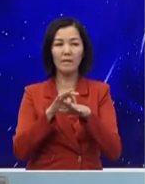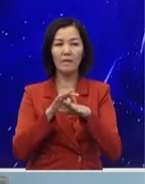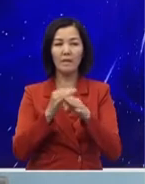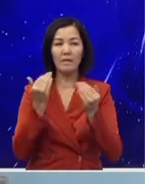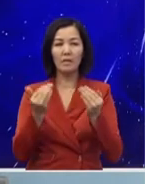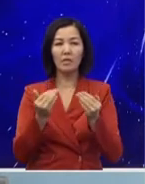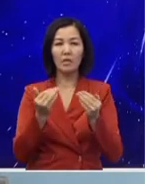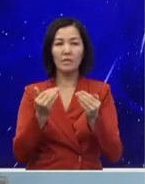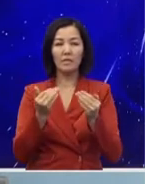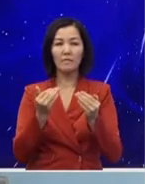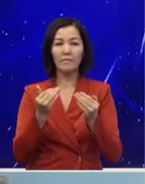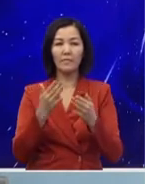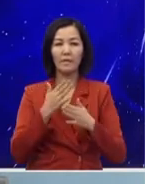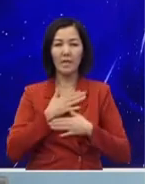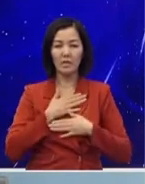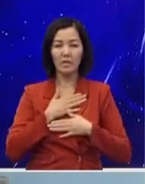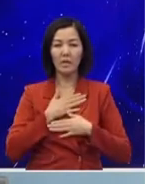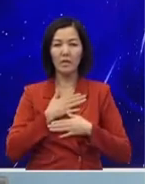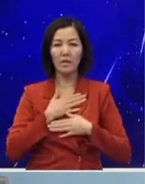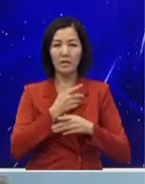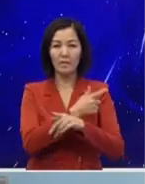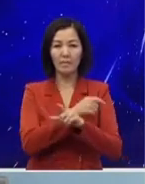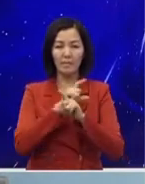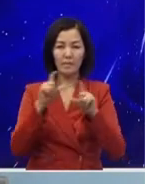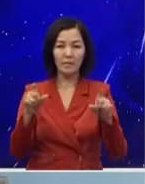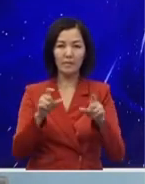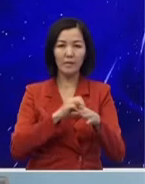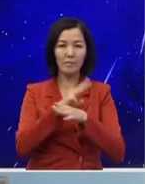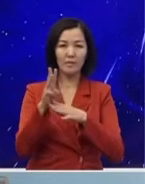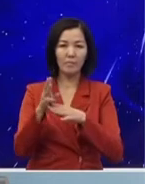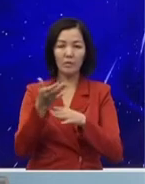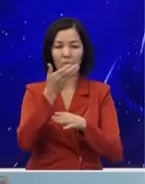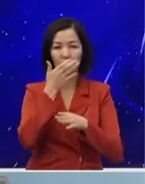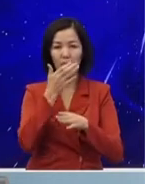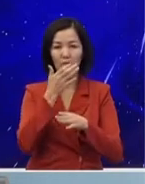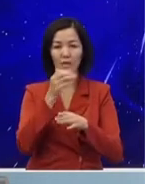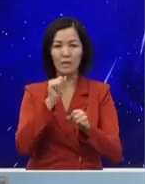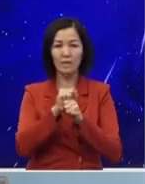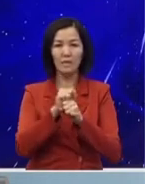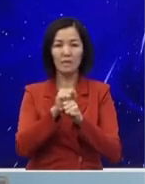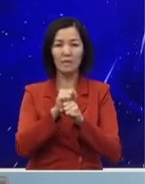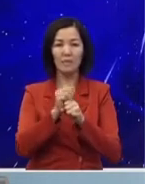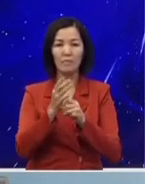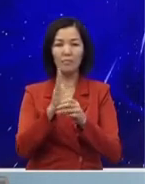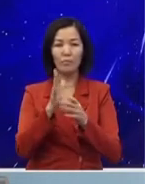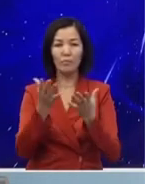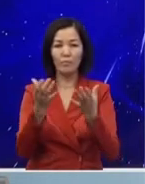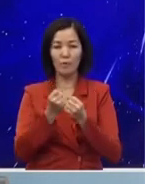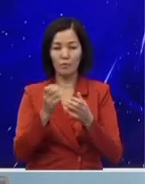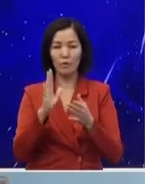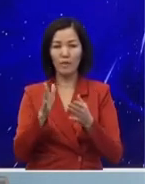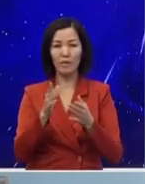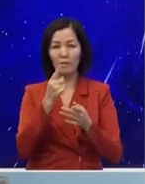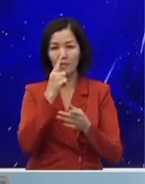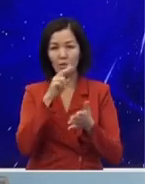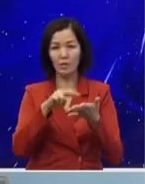компрессорные. То есть теперь наш перинатальный центр будет обеспечен кислородом за счет станции, которую будем тоже планируем в